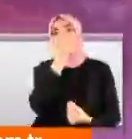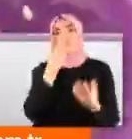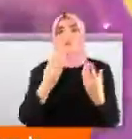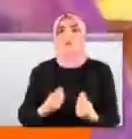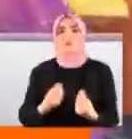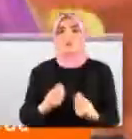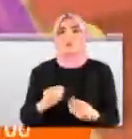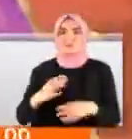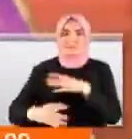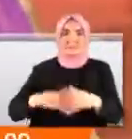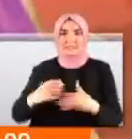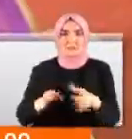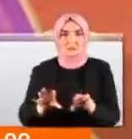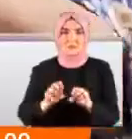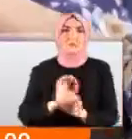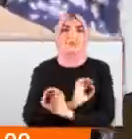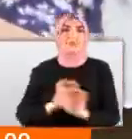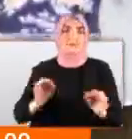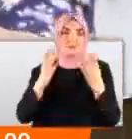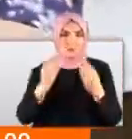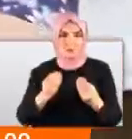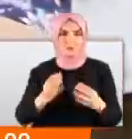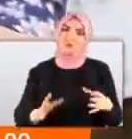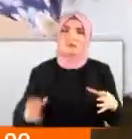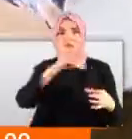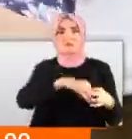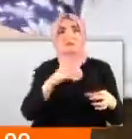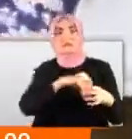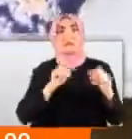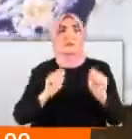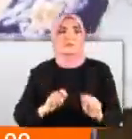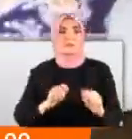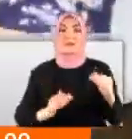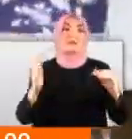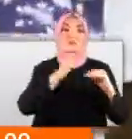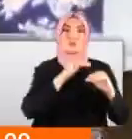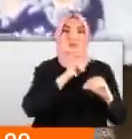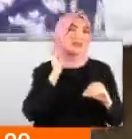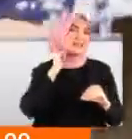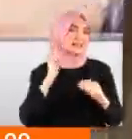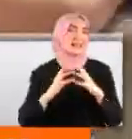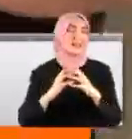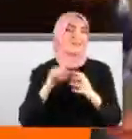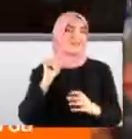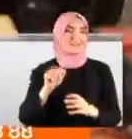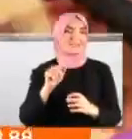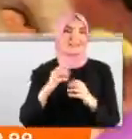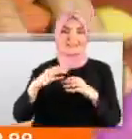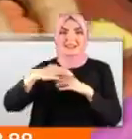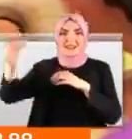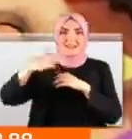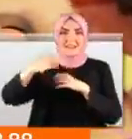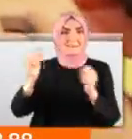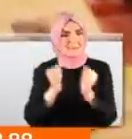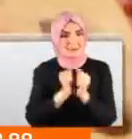hepsinin. Sonra böyle dolduracağız. Üzerine şöyle kerevizi dalınla beraber koyuyoruz. Bu hem